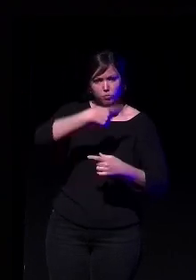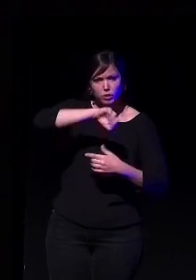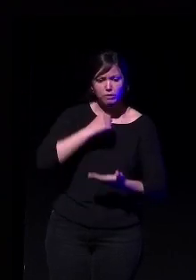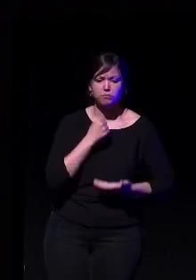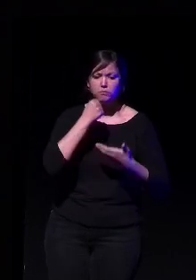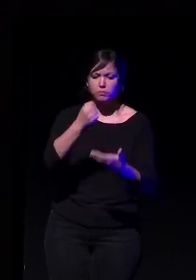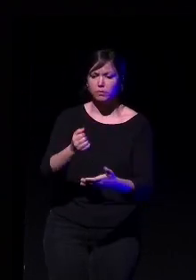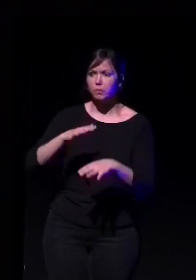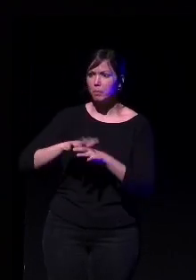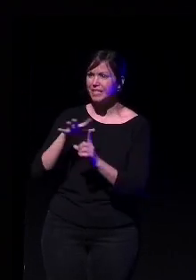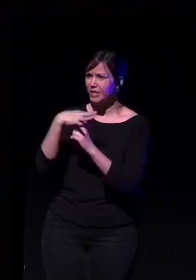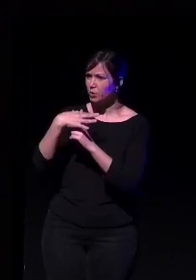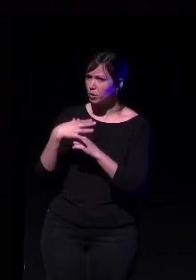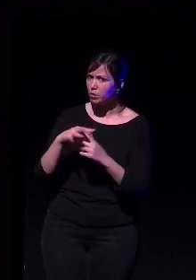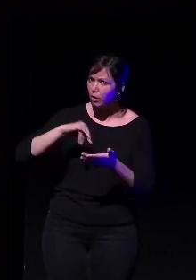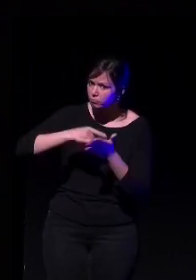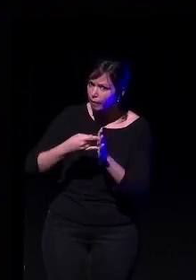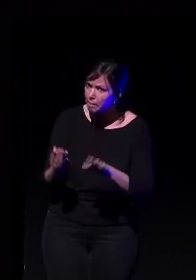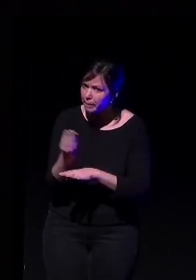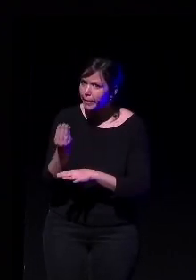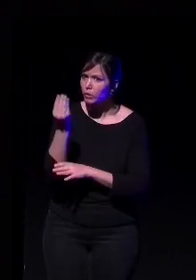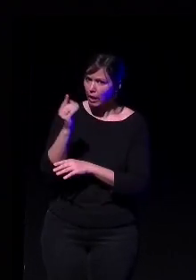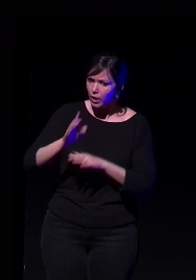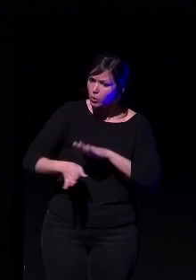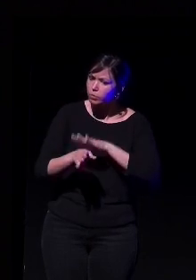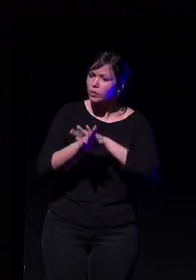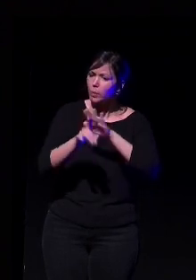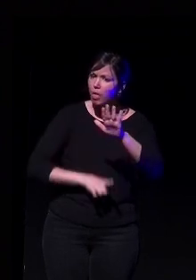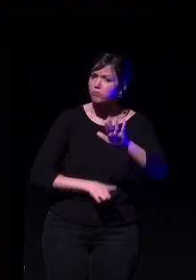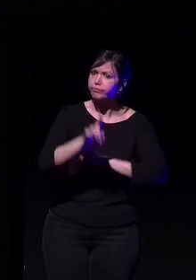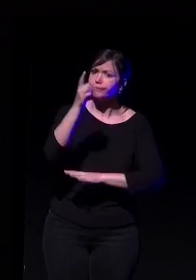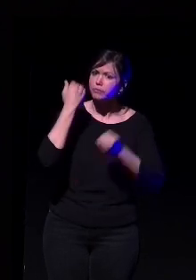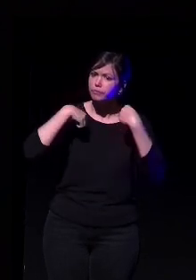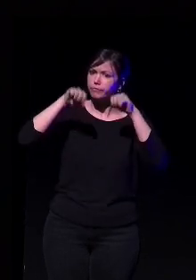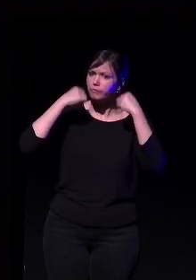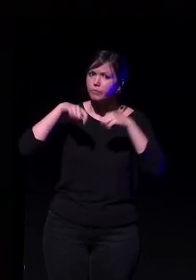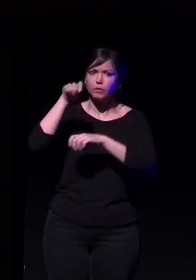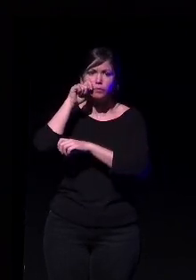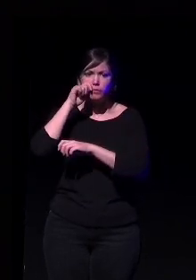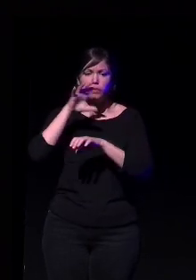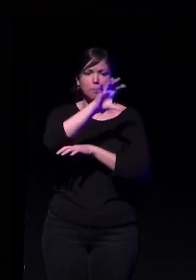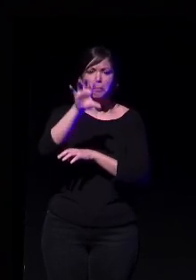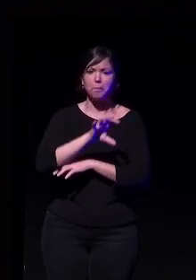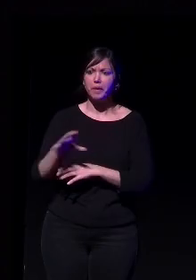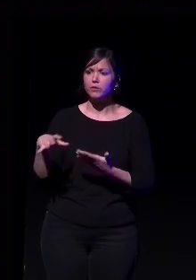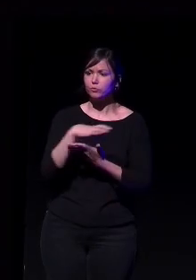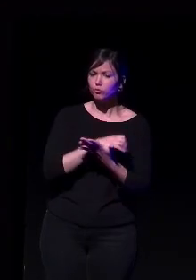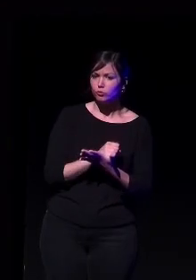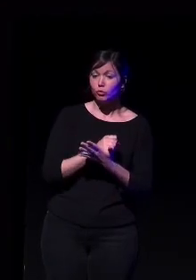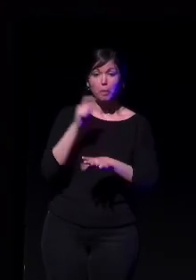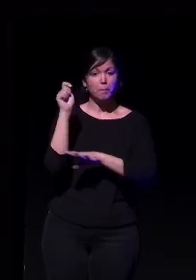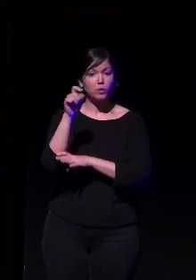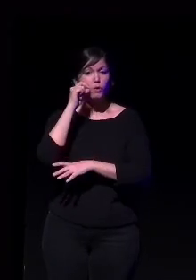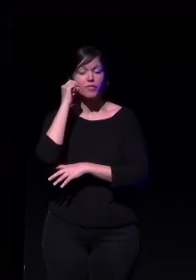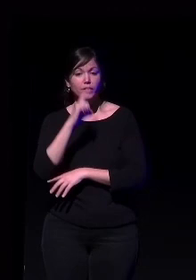per a pal·liar la situació i continuar desenvolupant l'activitat turística al conjunt del país. Des del Patronat